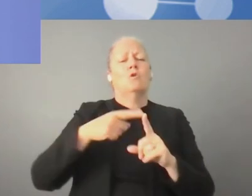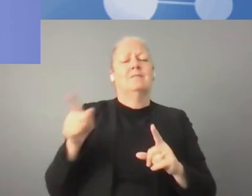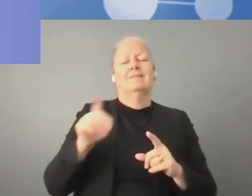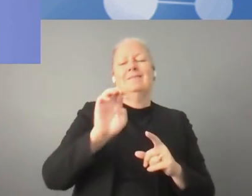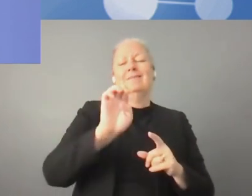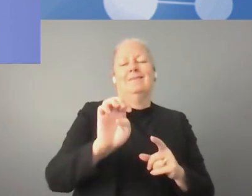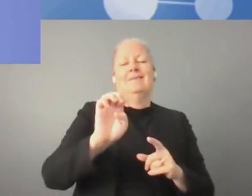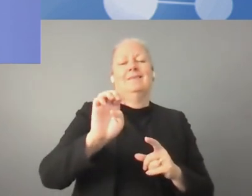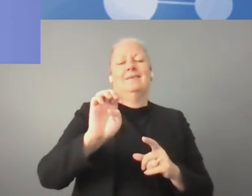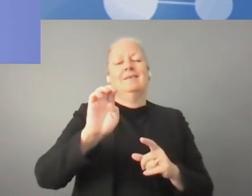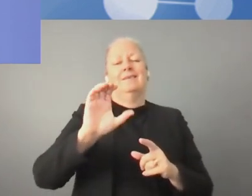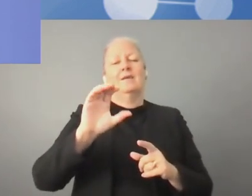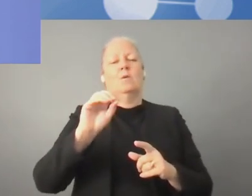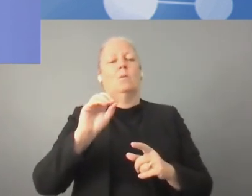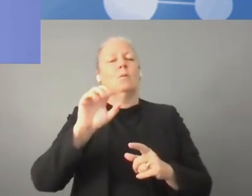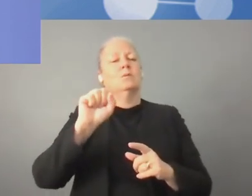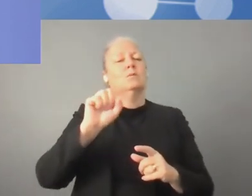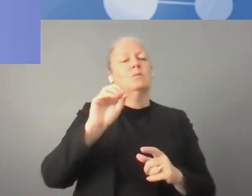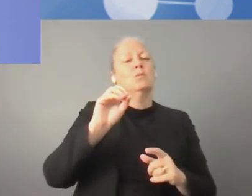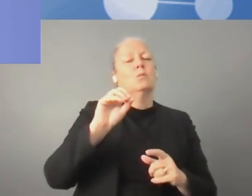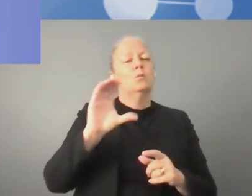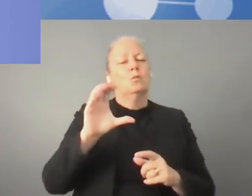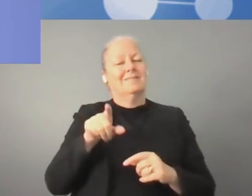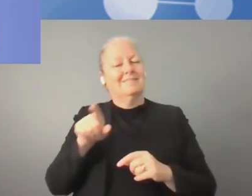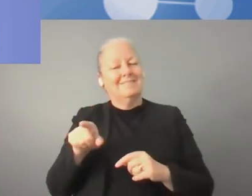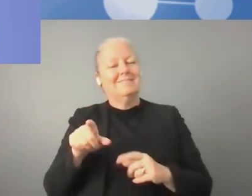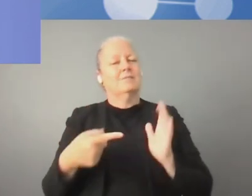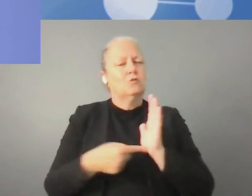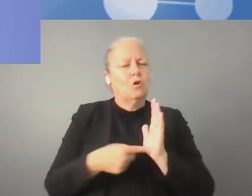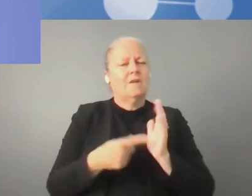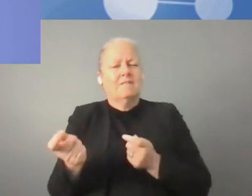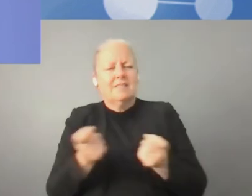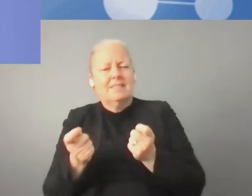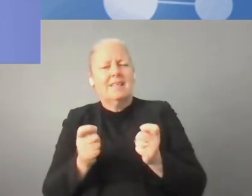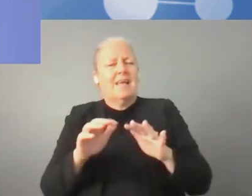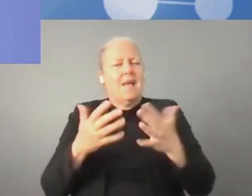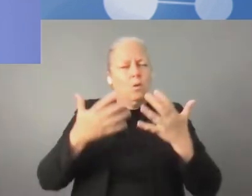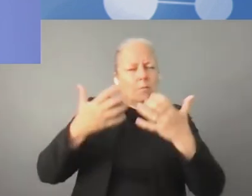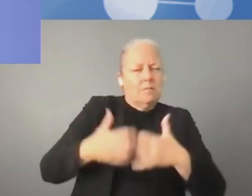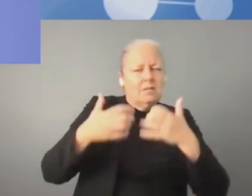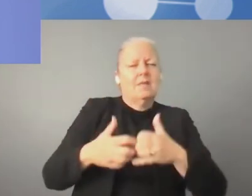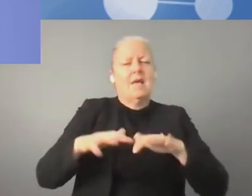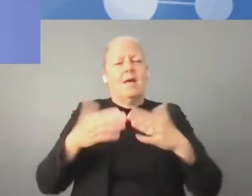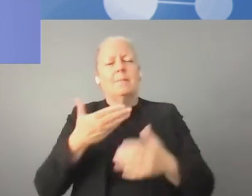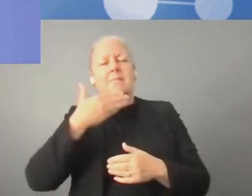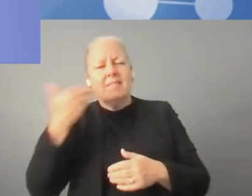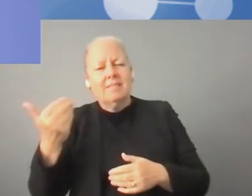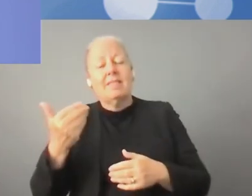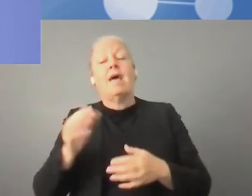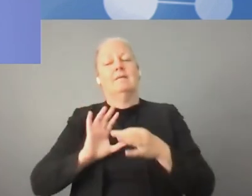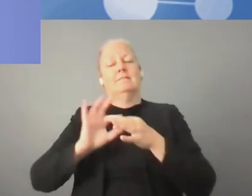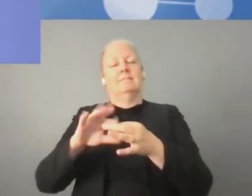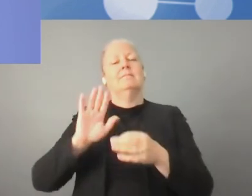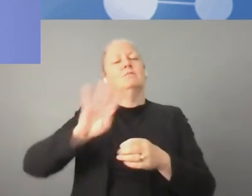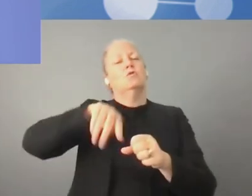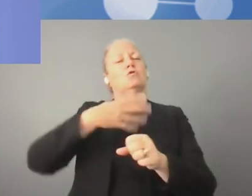作，在尤其是在联合国的支持下和介绍下，能够